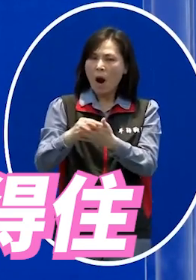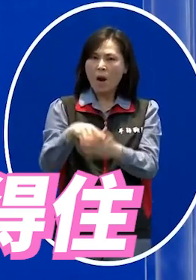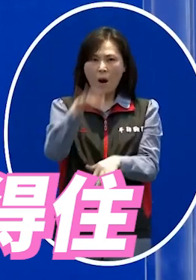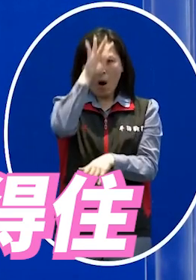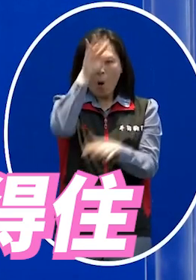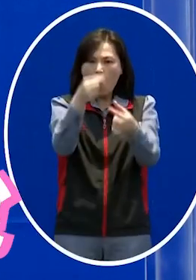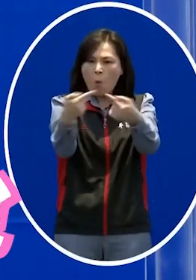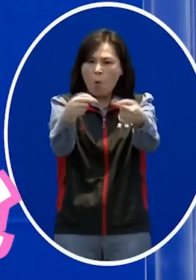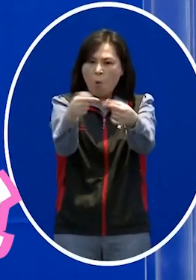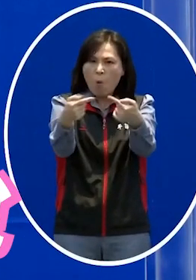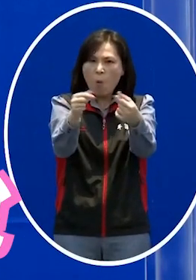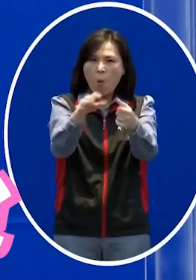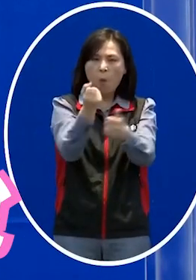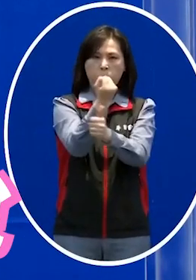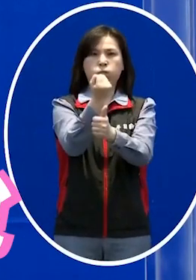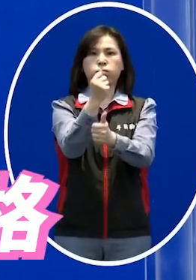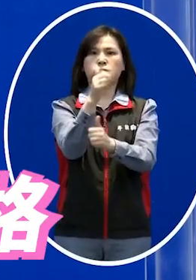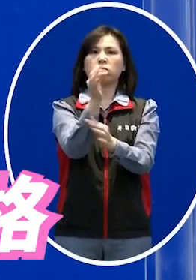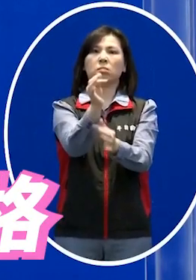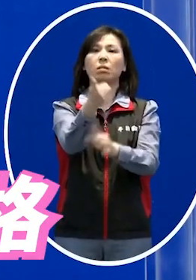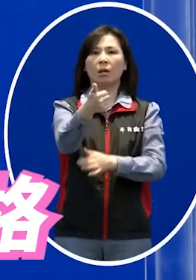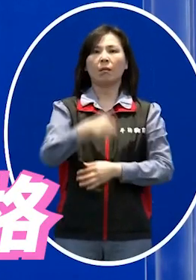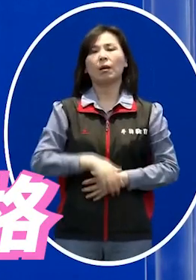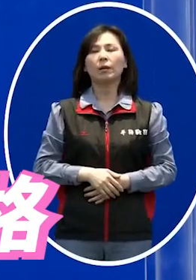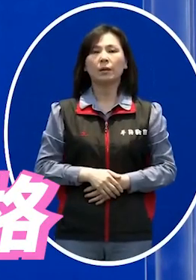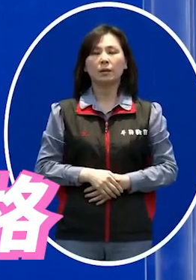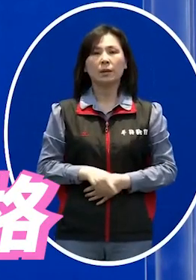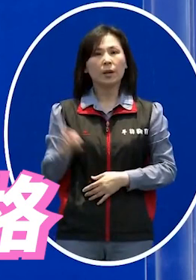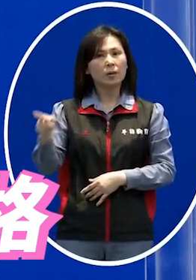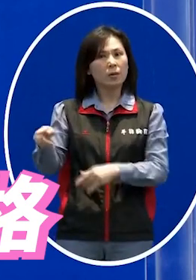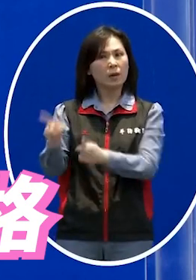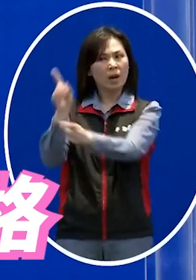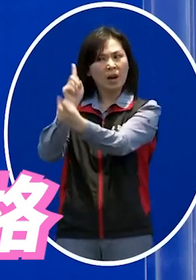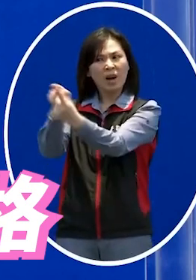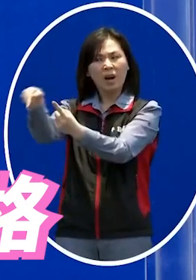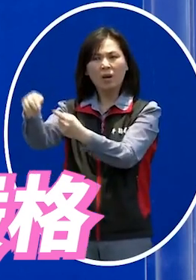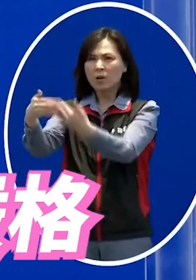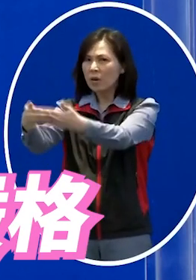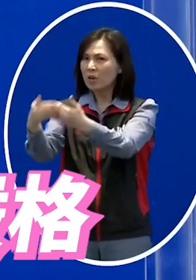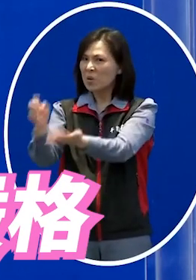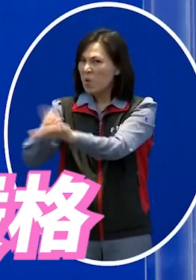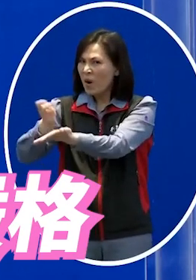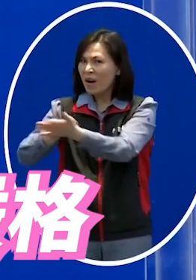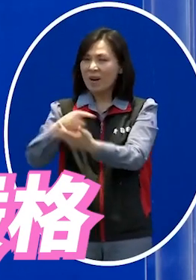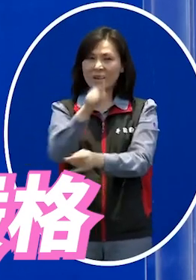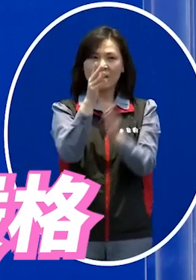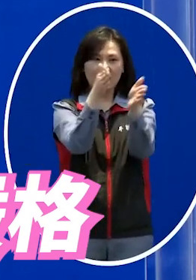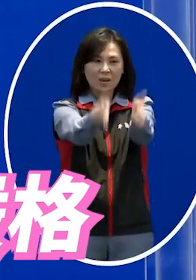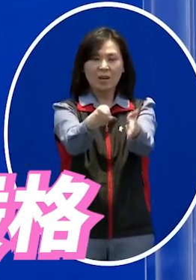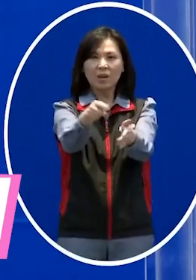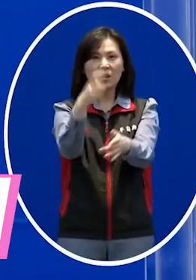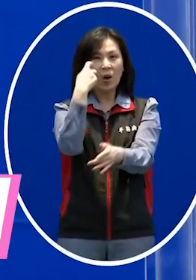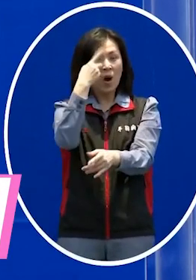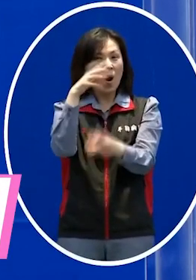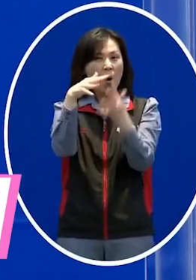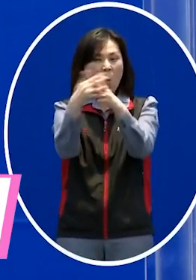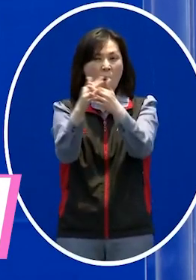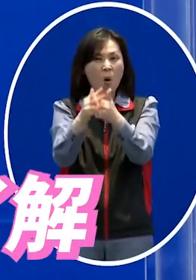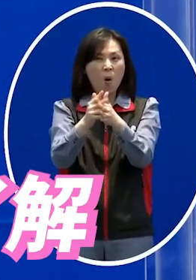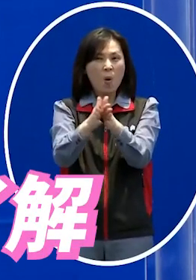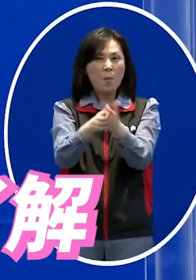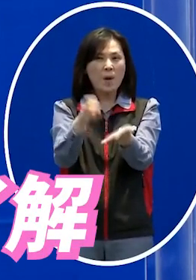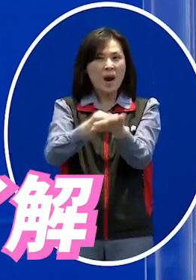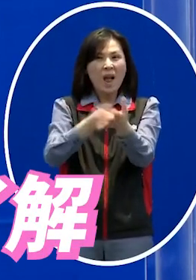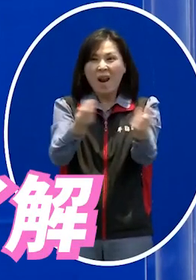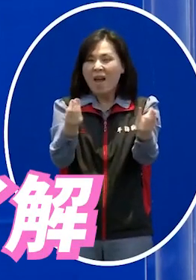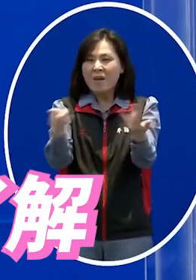制得住，所以也没有绝对说对中国的比较的严格，对欧美比较不严格，这完全是一个